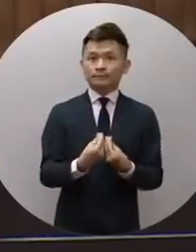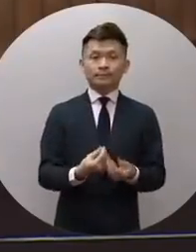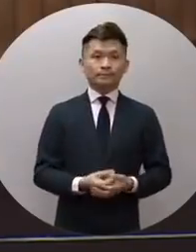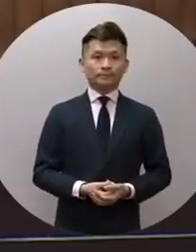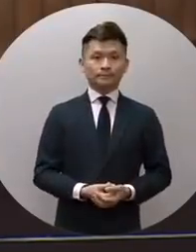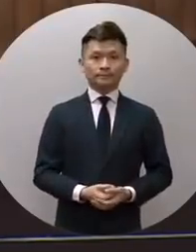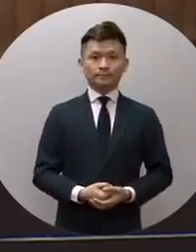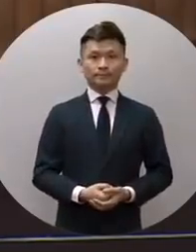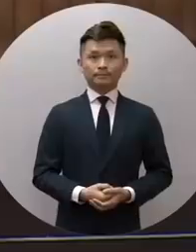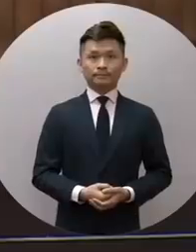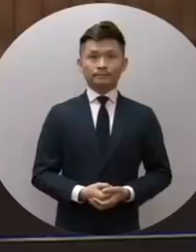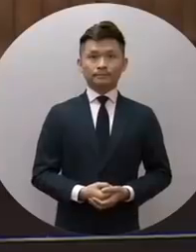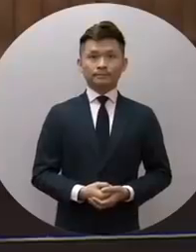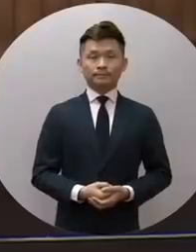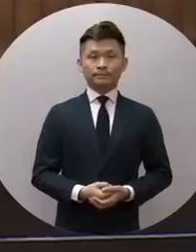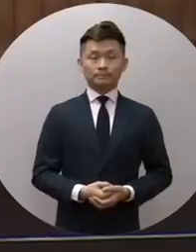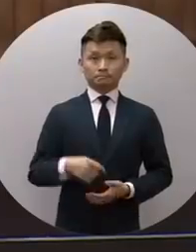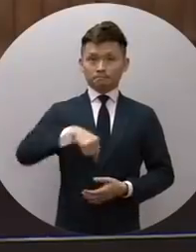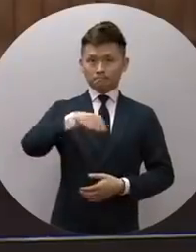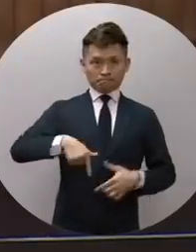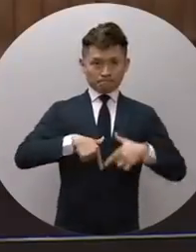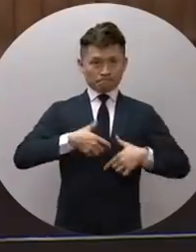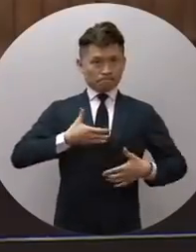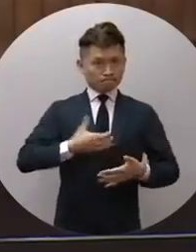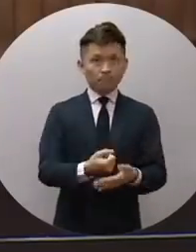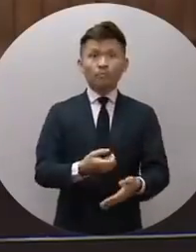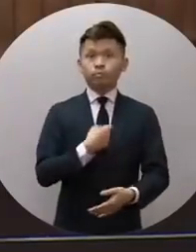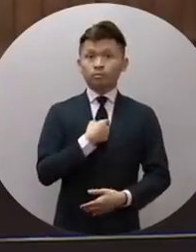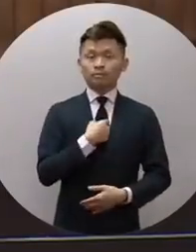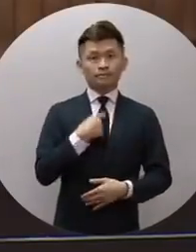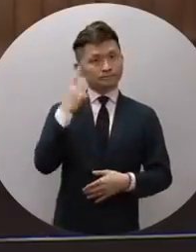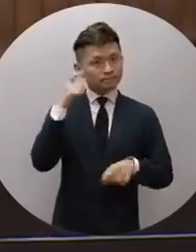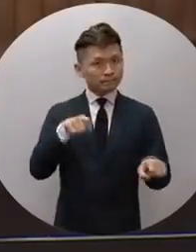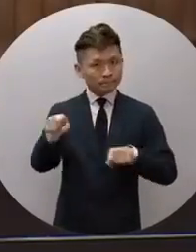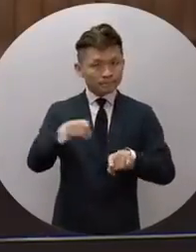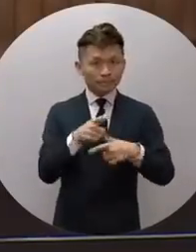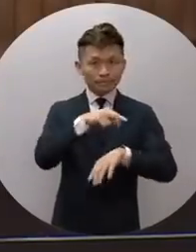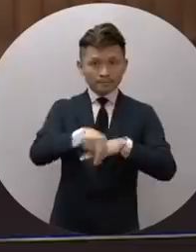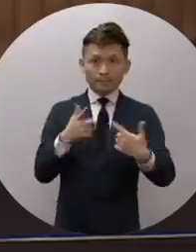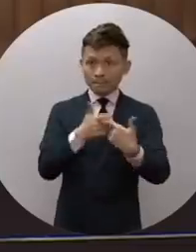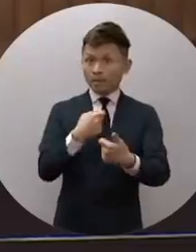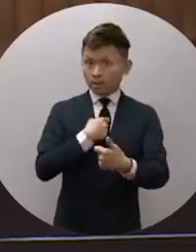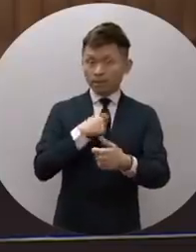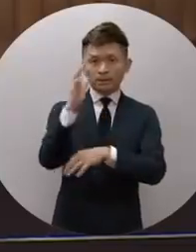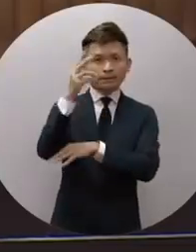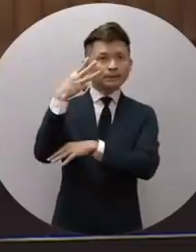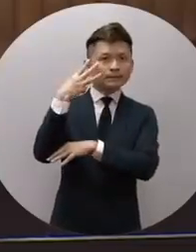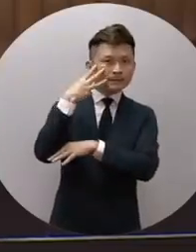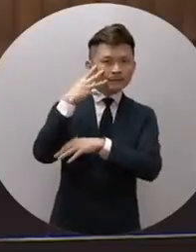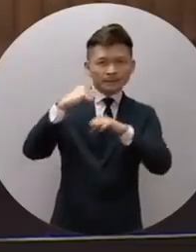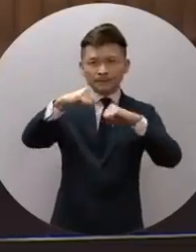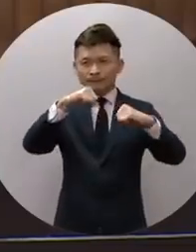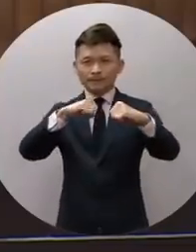奈。我们一定要下定决心，拿出对策，绝不再让政治的台